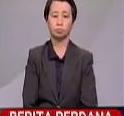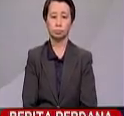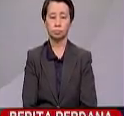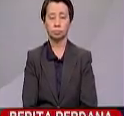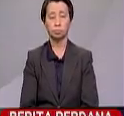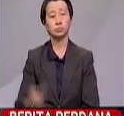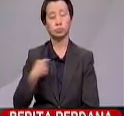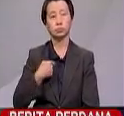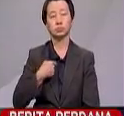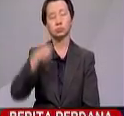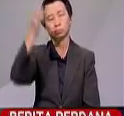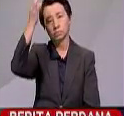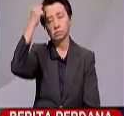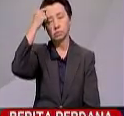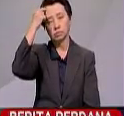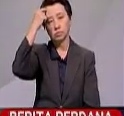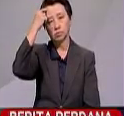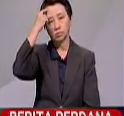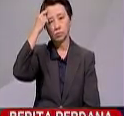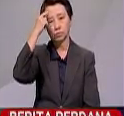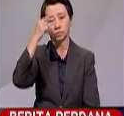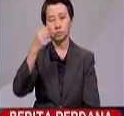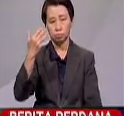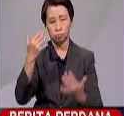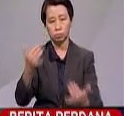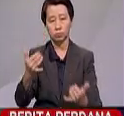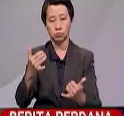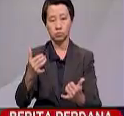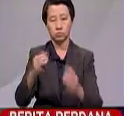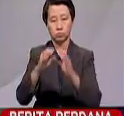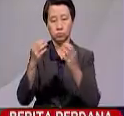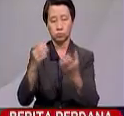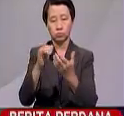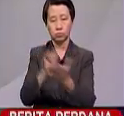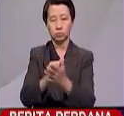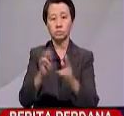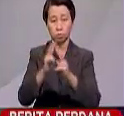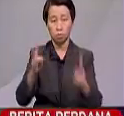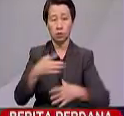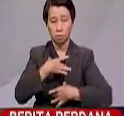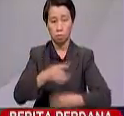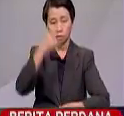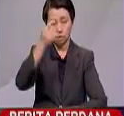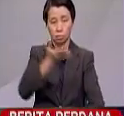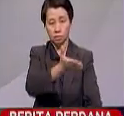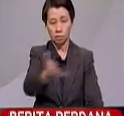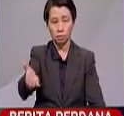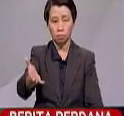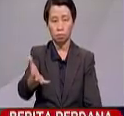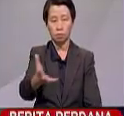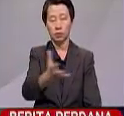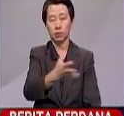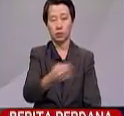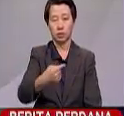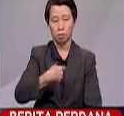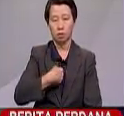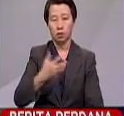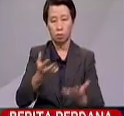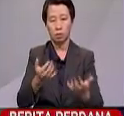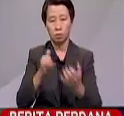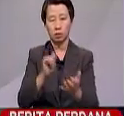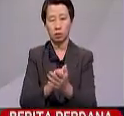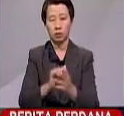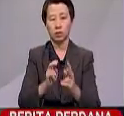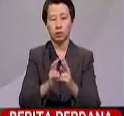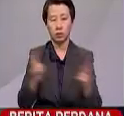I think club work is really interesting for me also, and I know that the Super